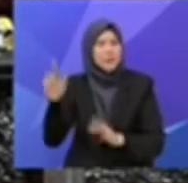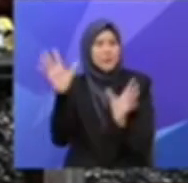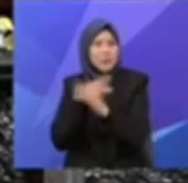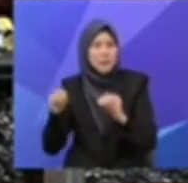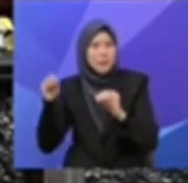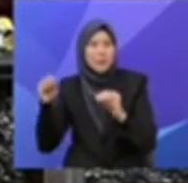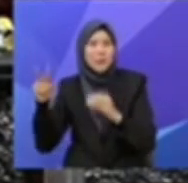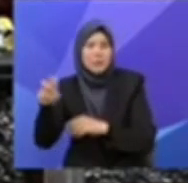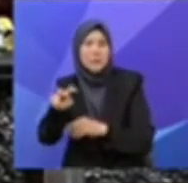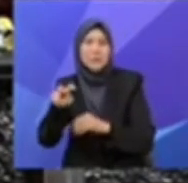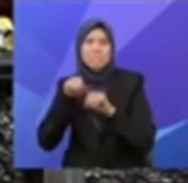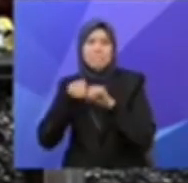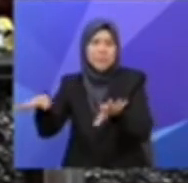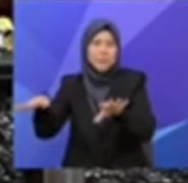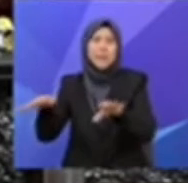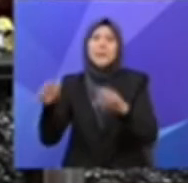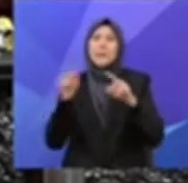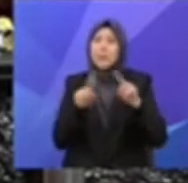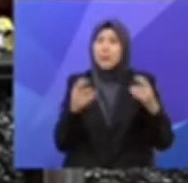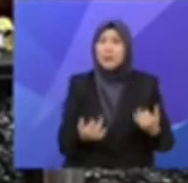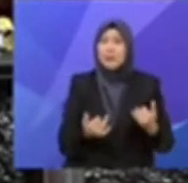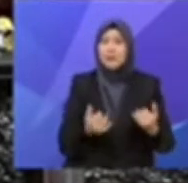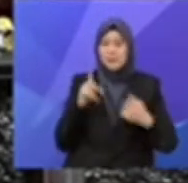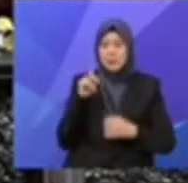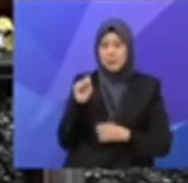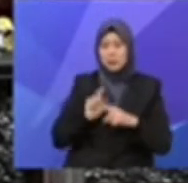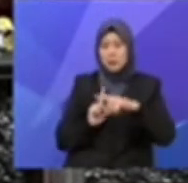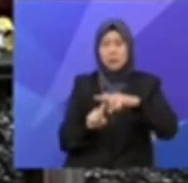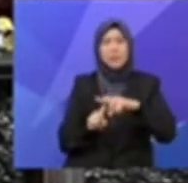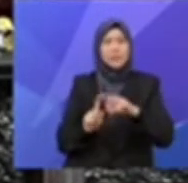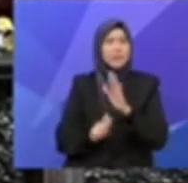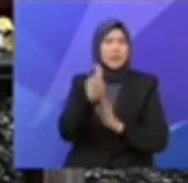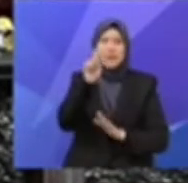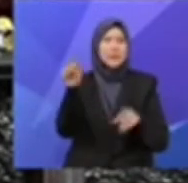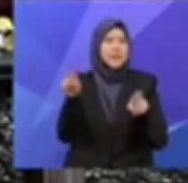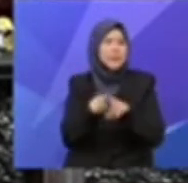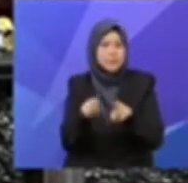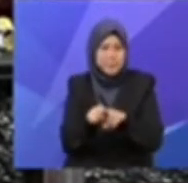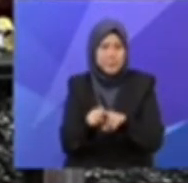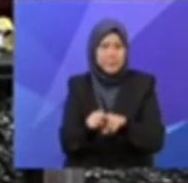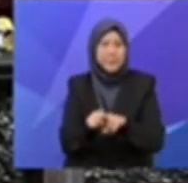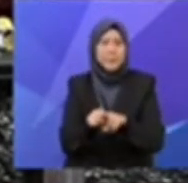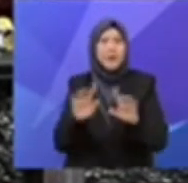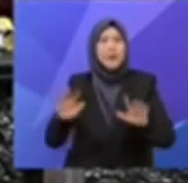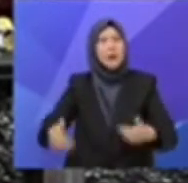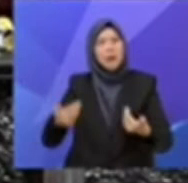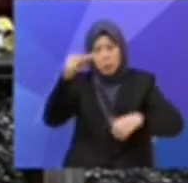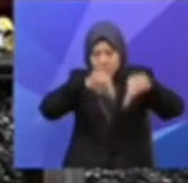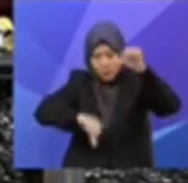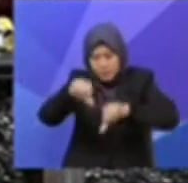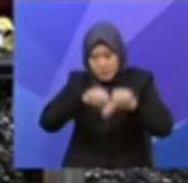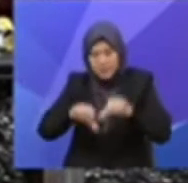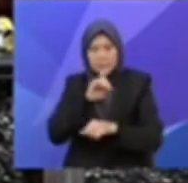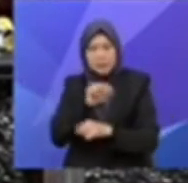tapi hari ini juga mencatatkan cash positif harian yang tinggi juga bagaimana sains dan data